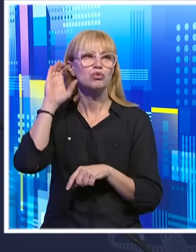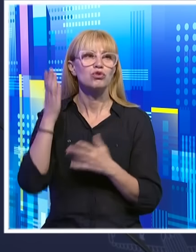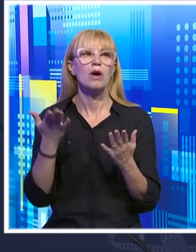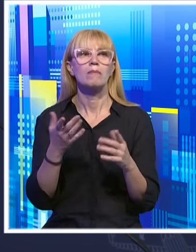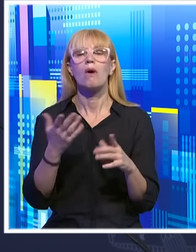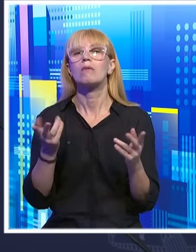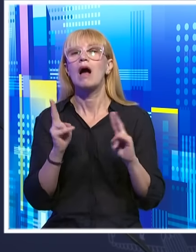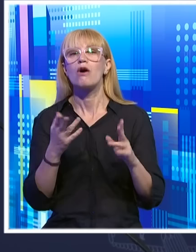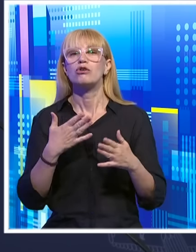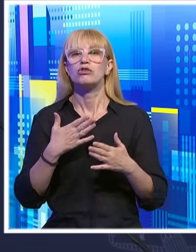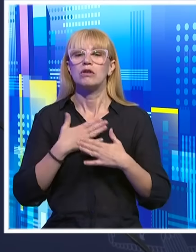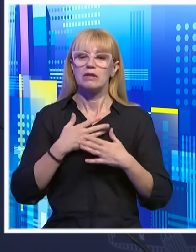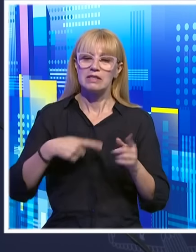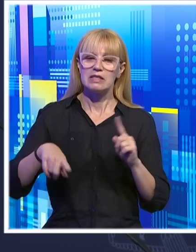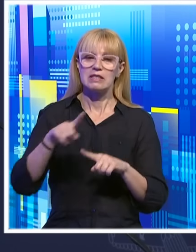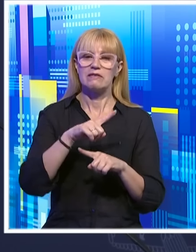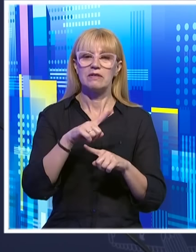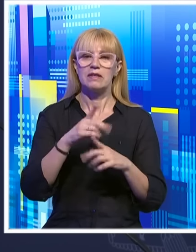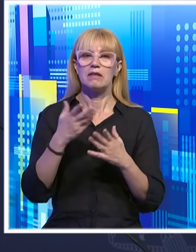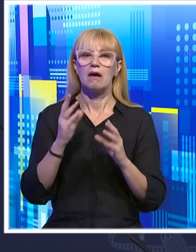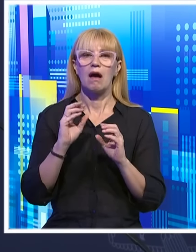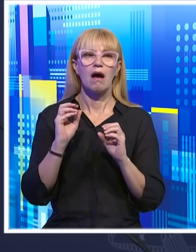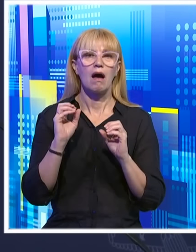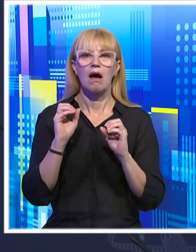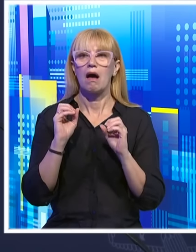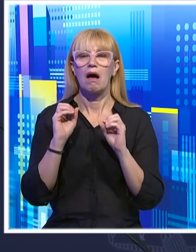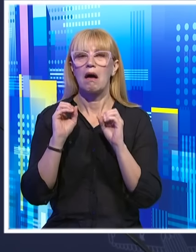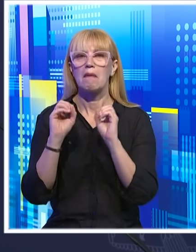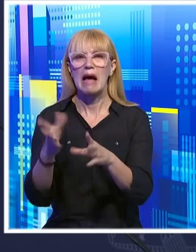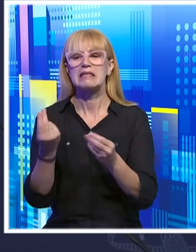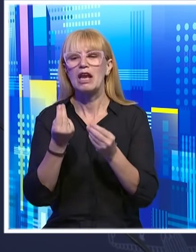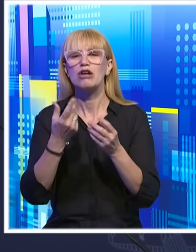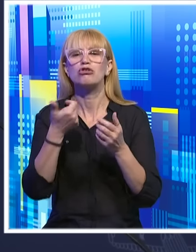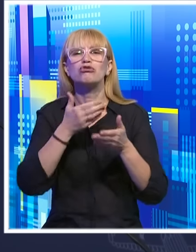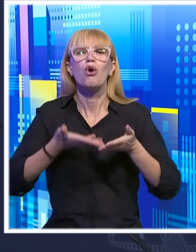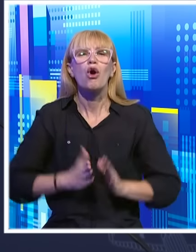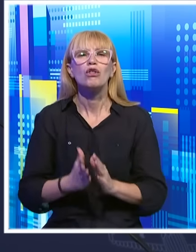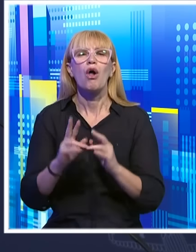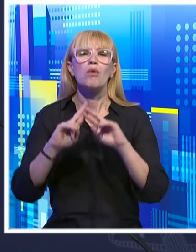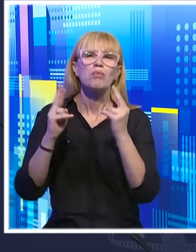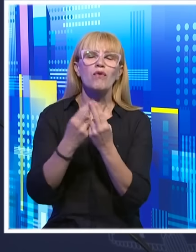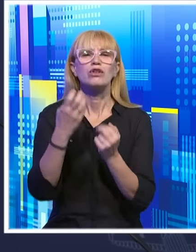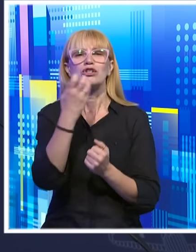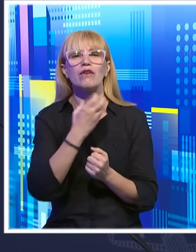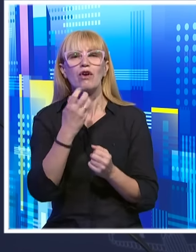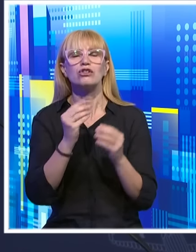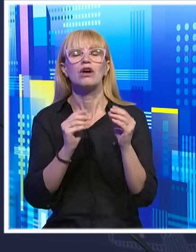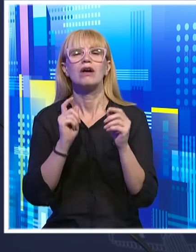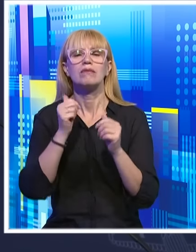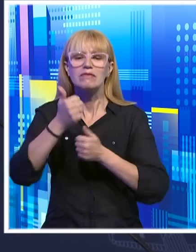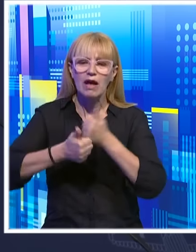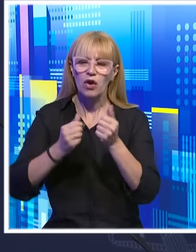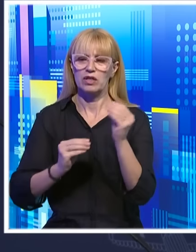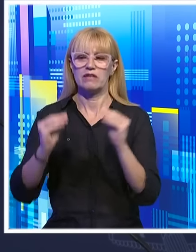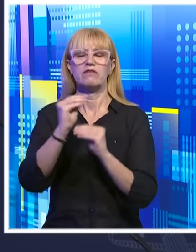da bace svoj rod nečega, kako im se ne isplati ništa da rade, a svake godine rade sve više,